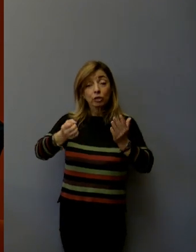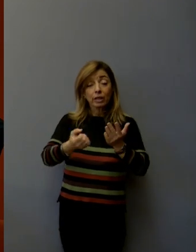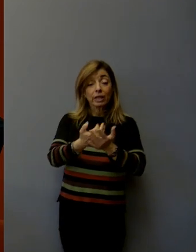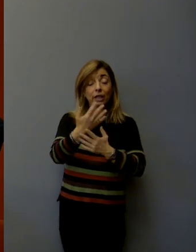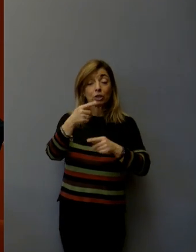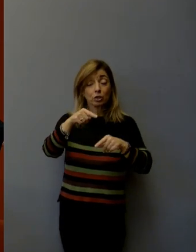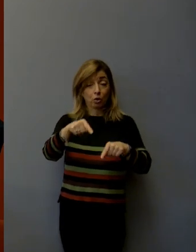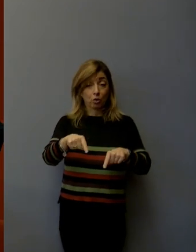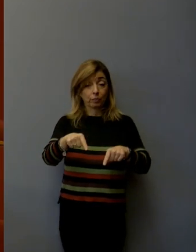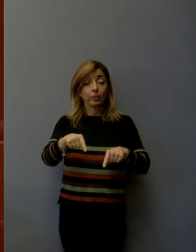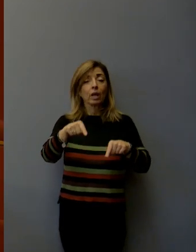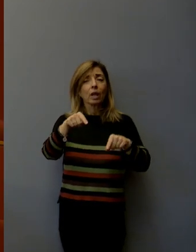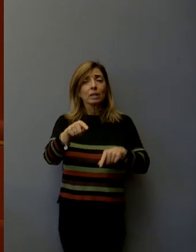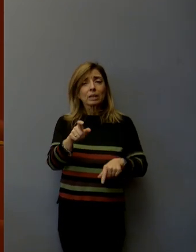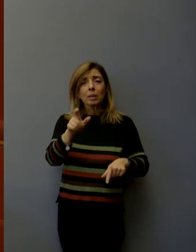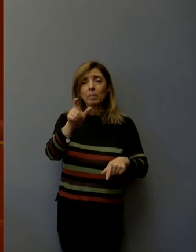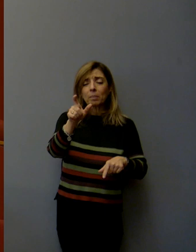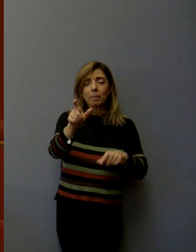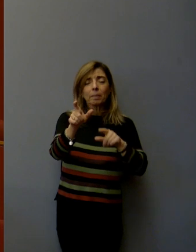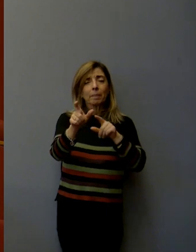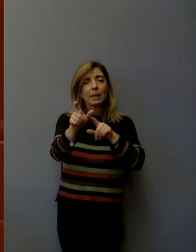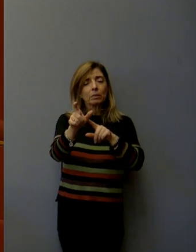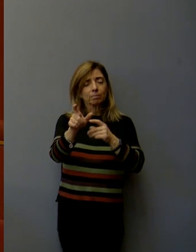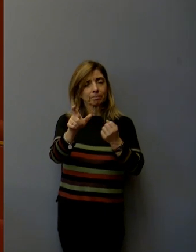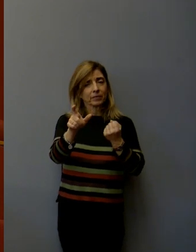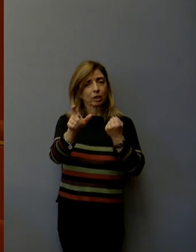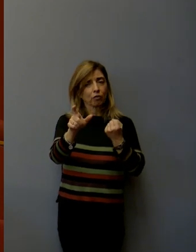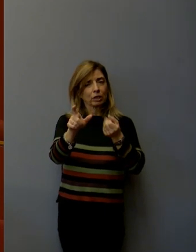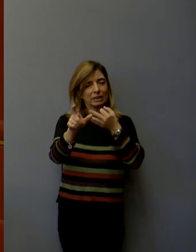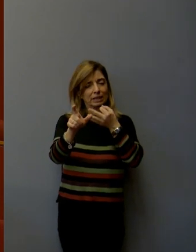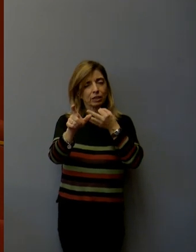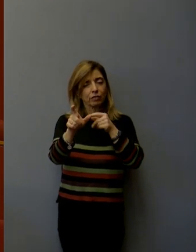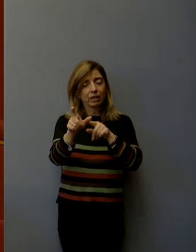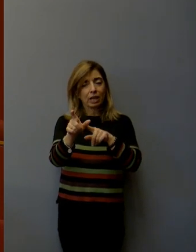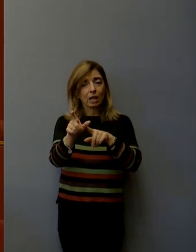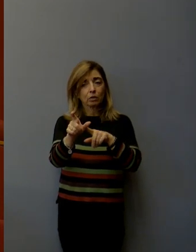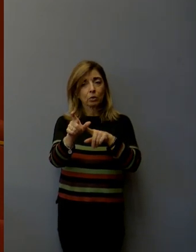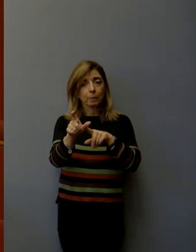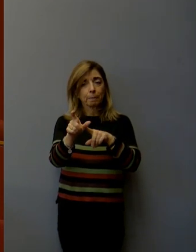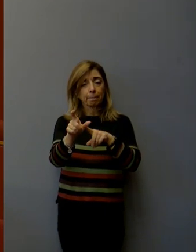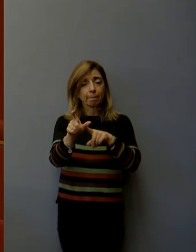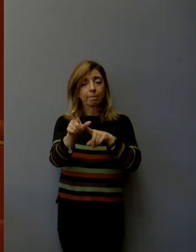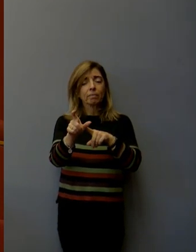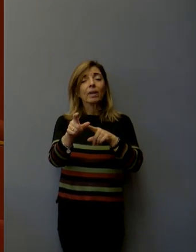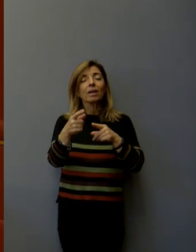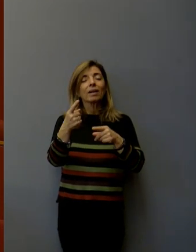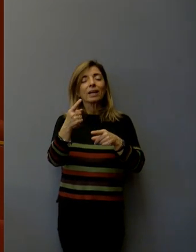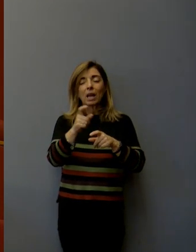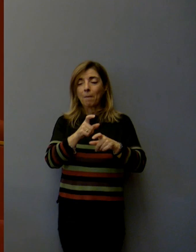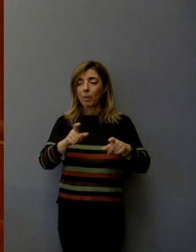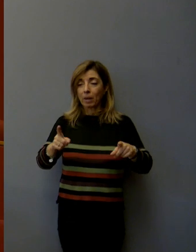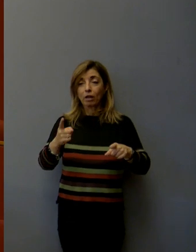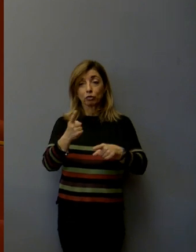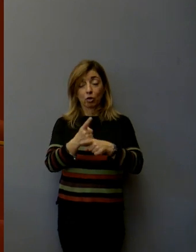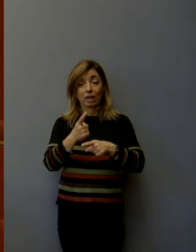dimensione fortemente creativa una dimensione diciamo attiva da parte della popolazione non si intende